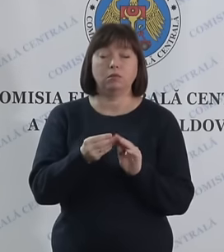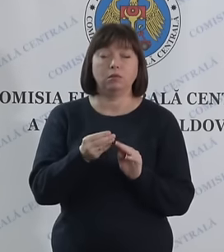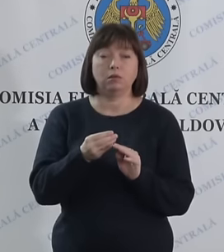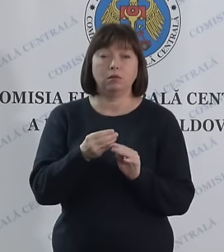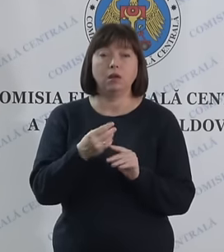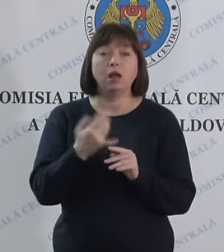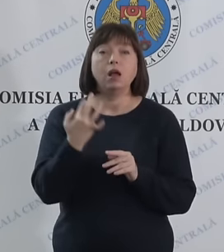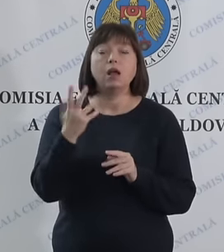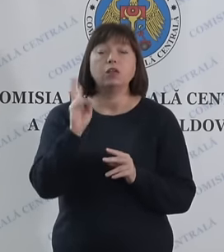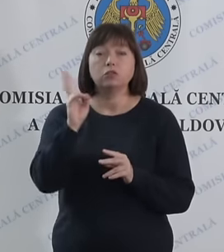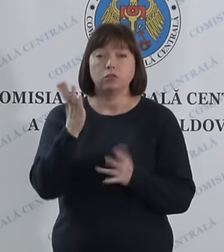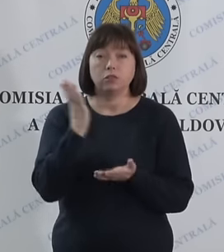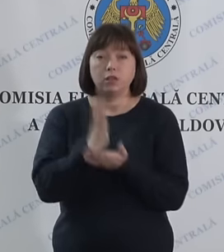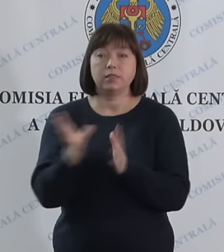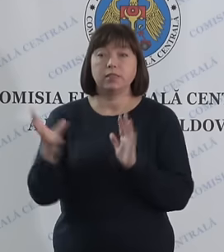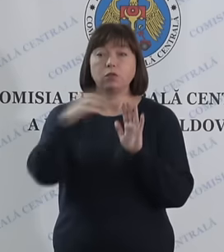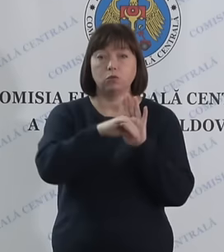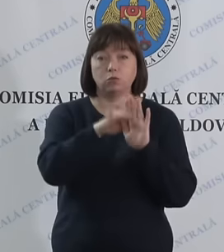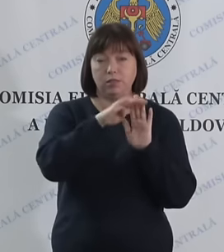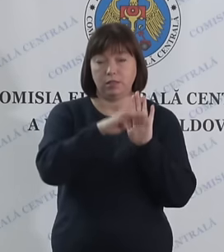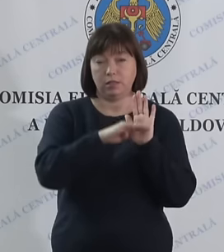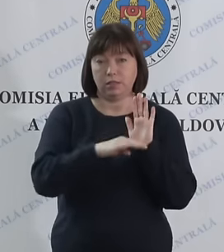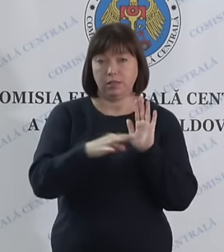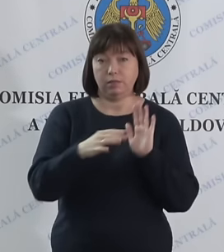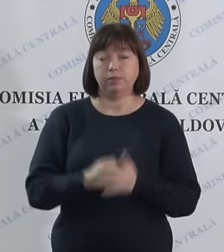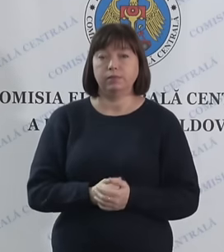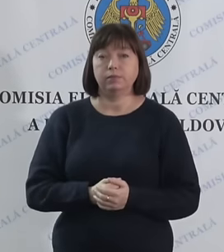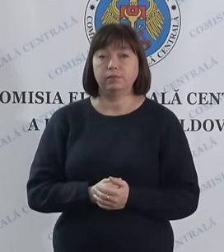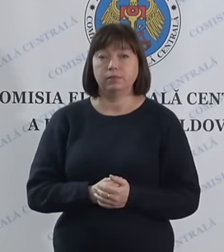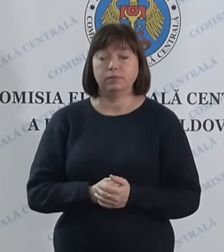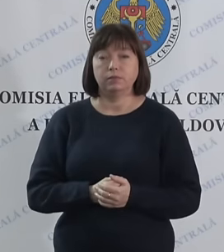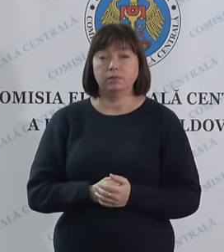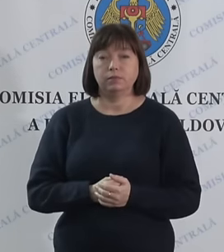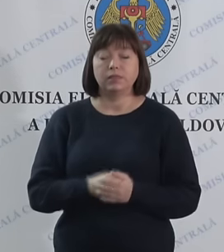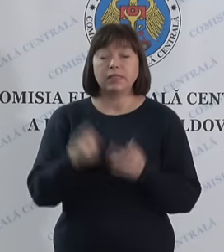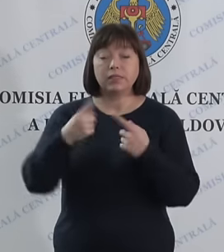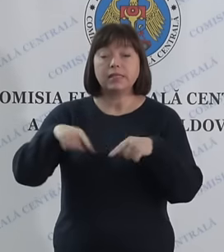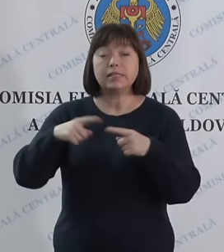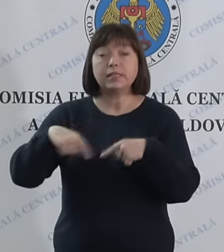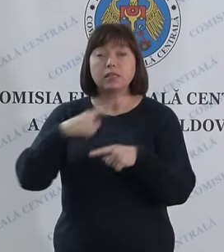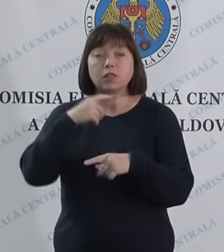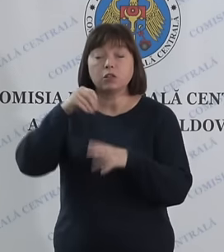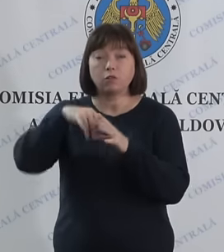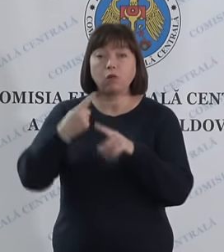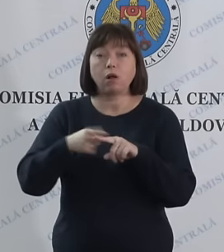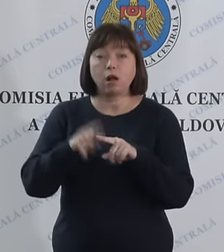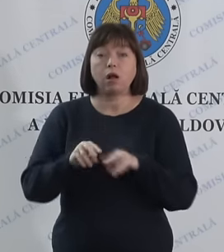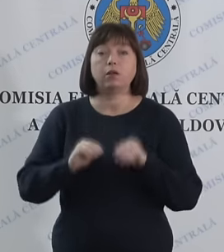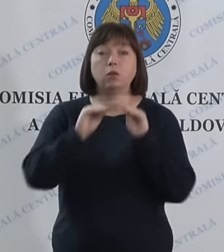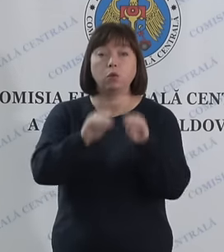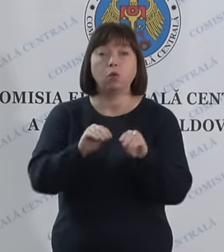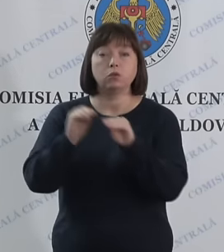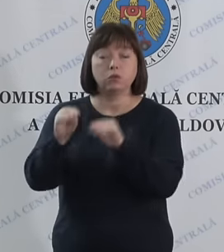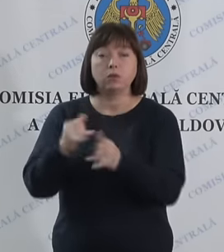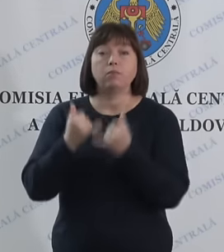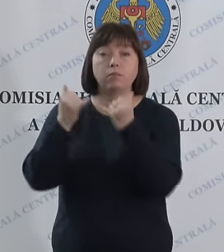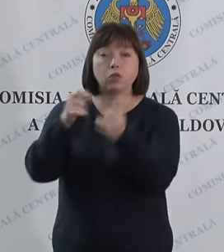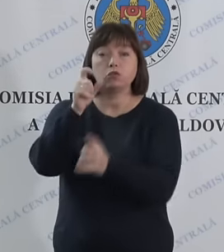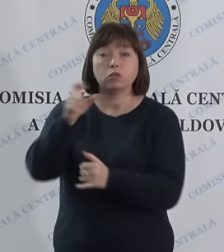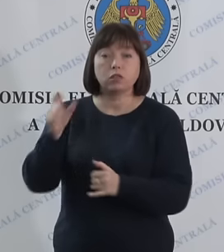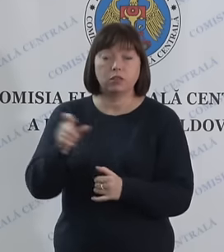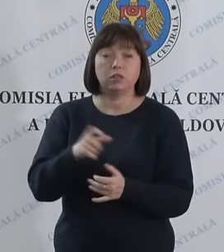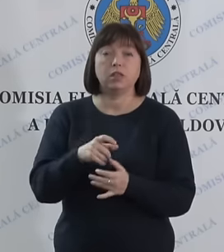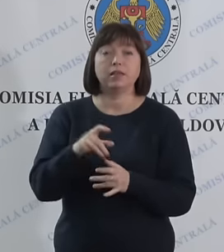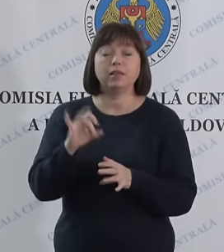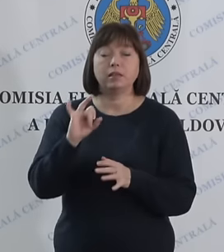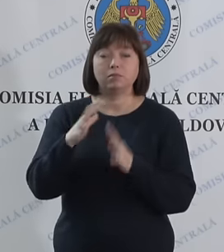27% din cei înscriși în lista electorală. În secțiile de votare constituite pentru cetățenii cu drept de vot